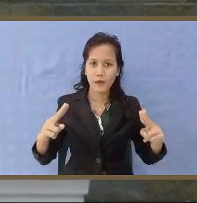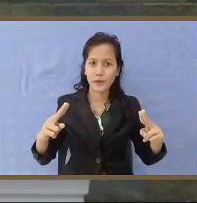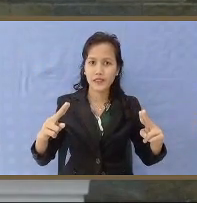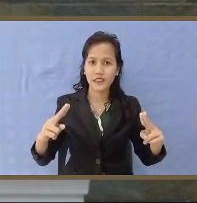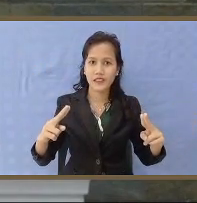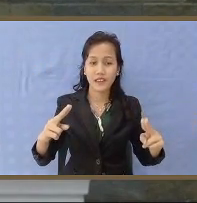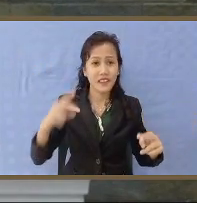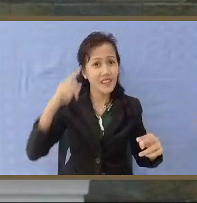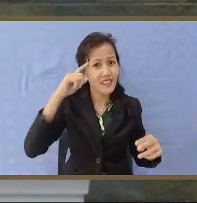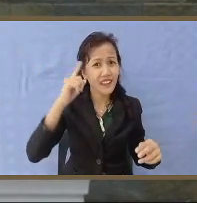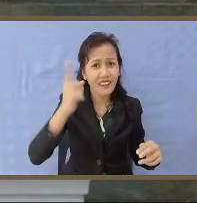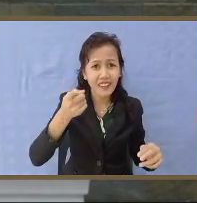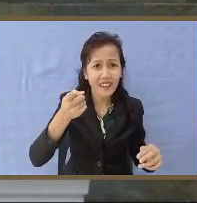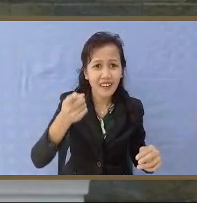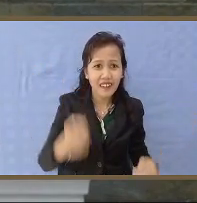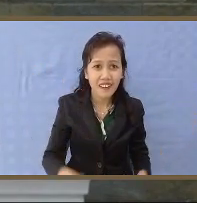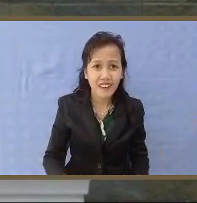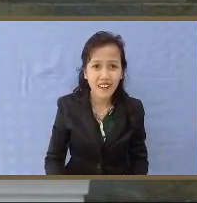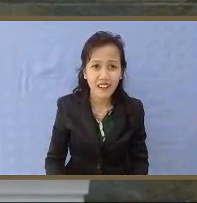5 rooms.